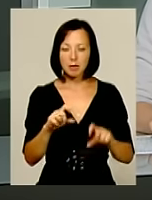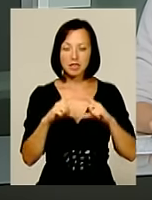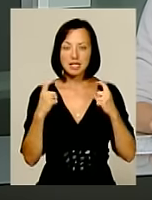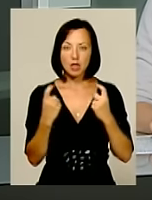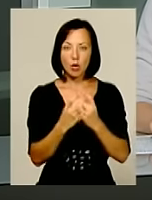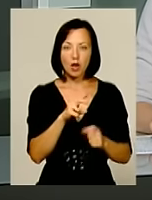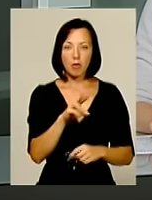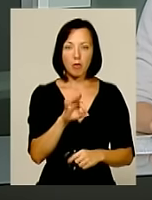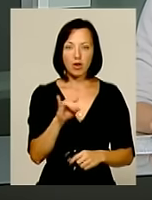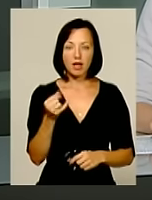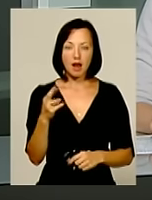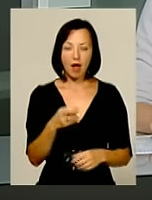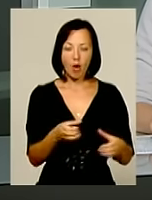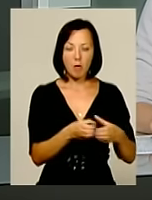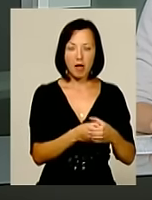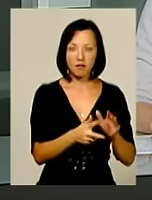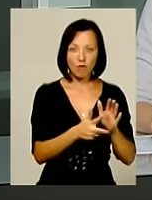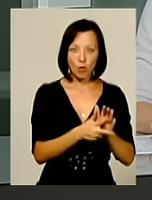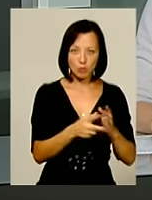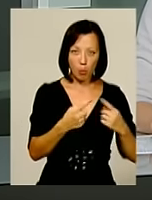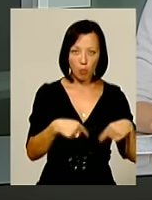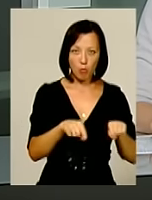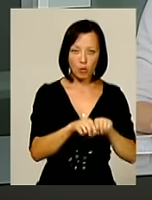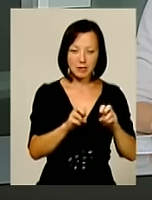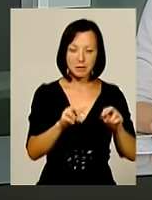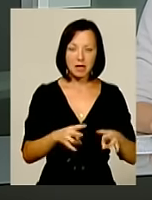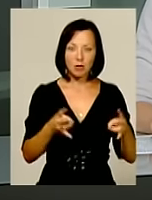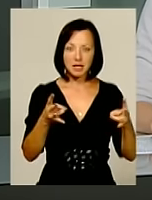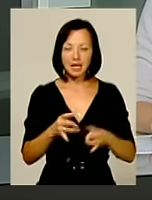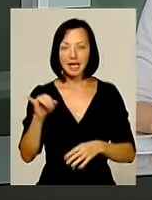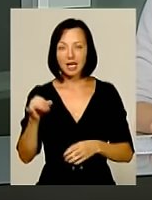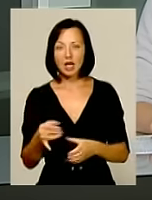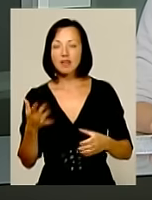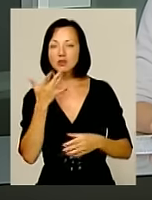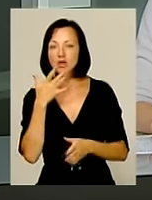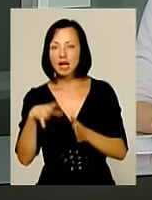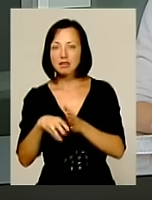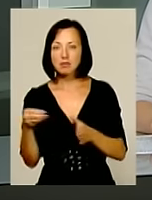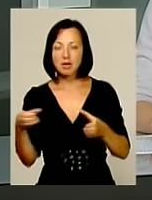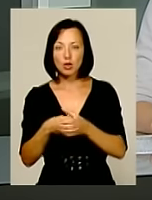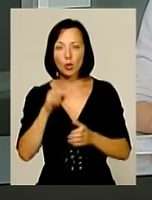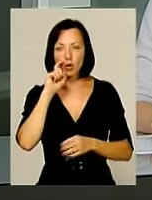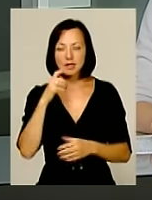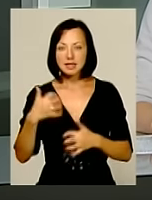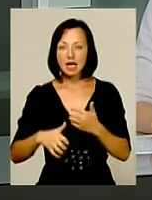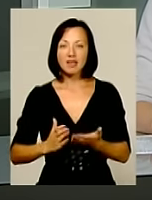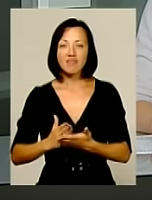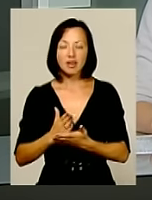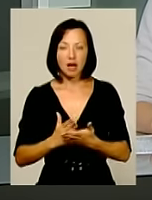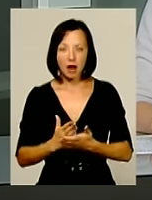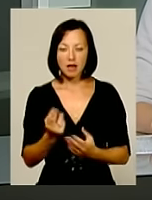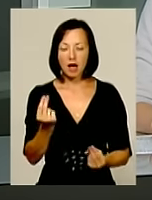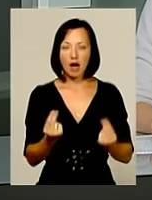зустрінуться команда спецназ 8-го окремого полку спеціального призначення та Національна збірна України серед ветеранів.